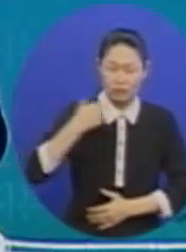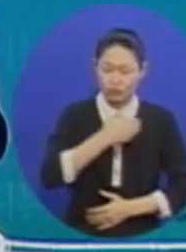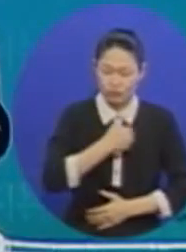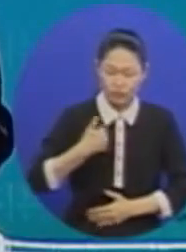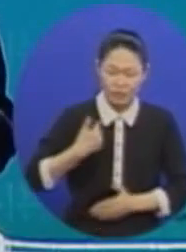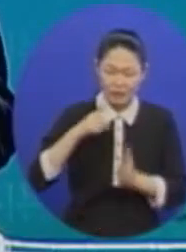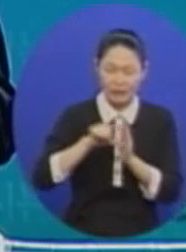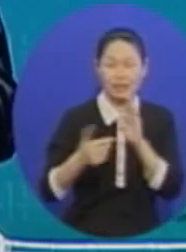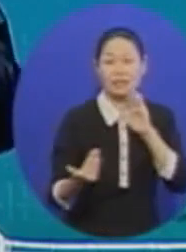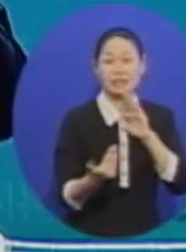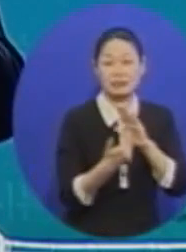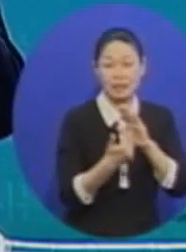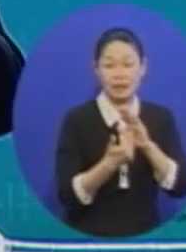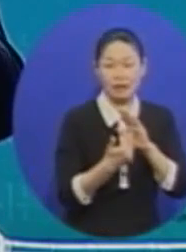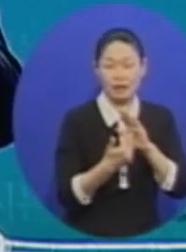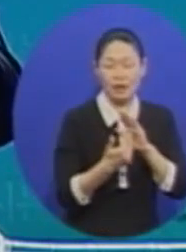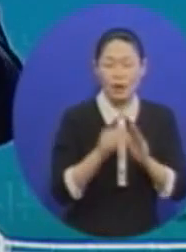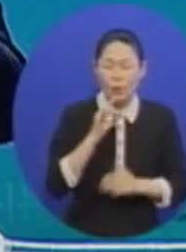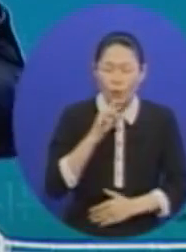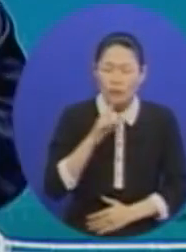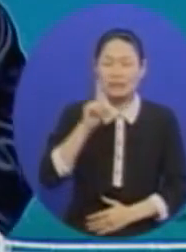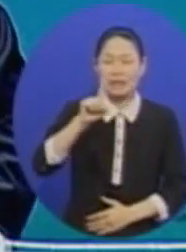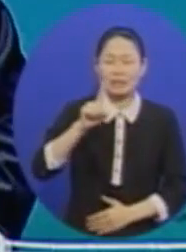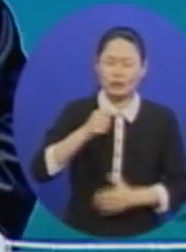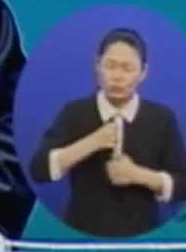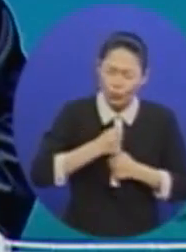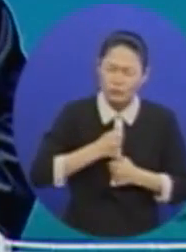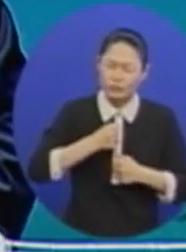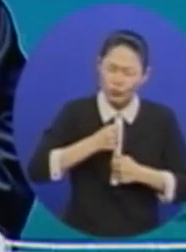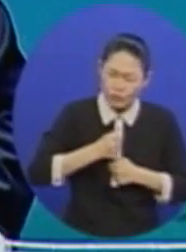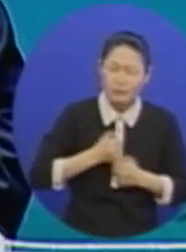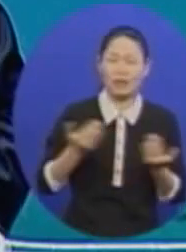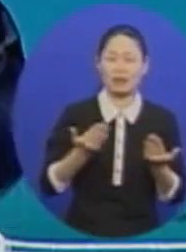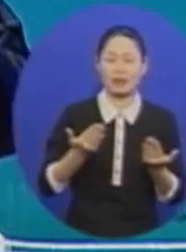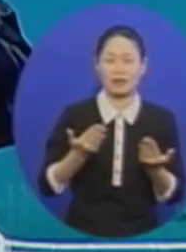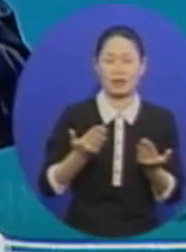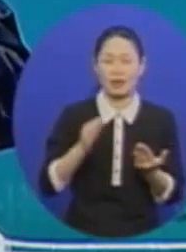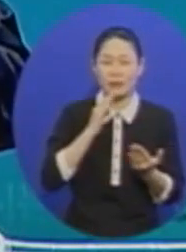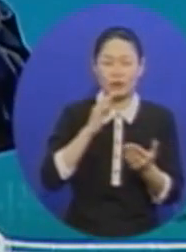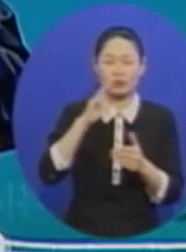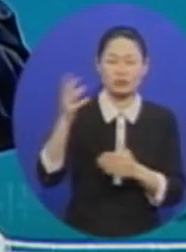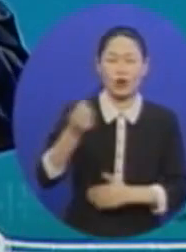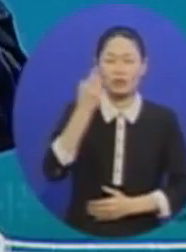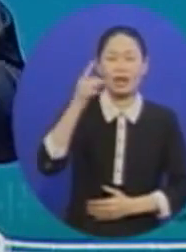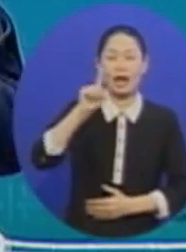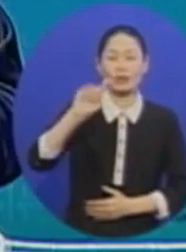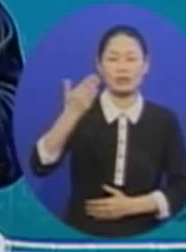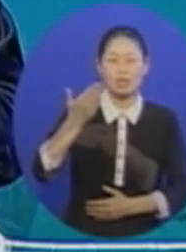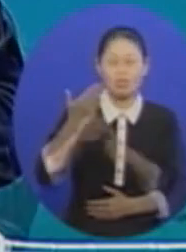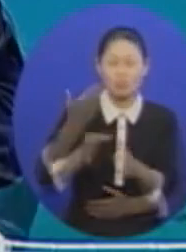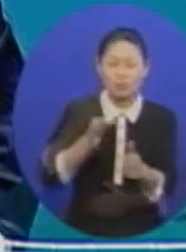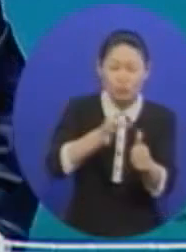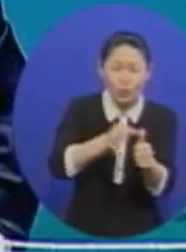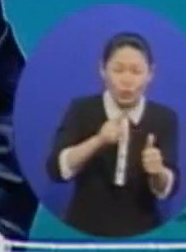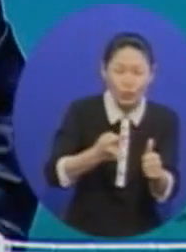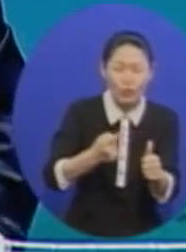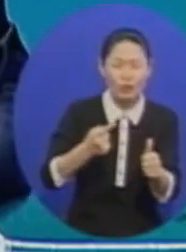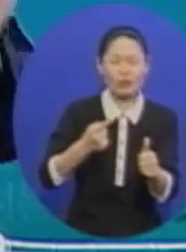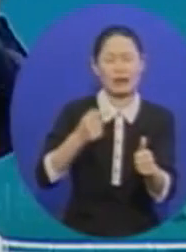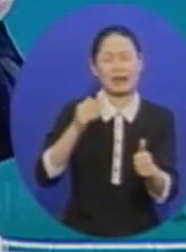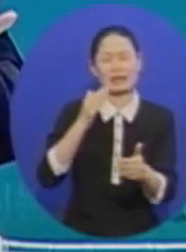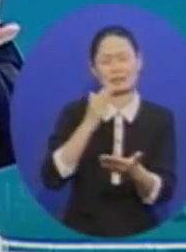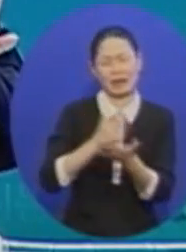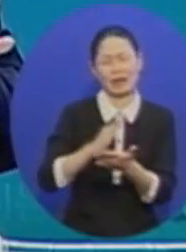이것이 바로 우리가 오직 하나 조심하고 중심 할 일이에요 성령의 하나되게 하심을 힘쓸 지키는 거죠